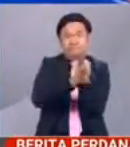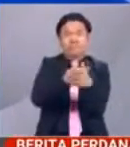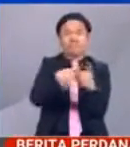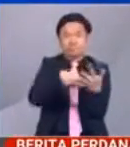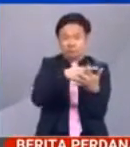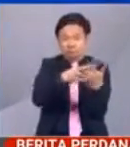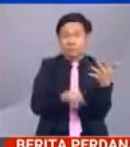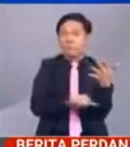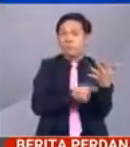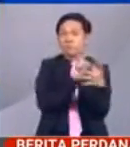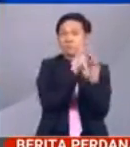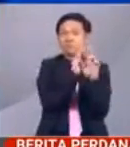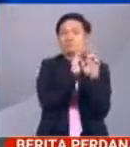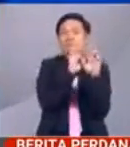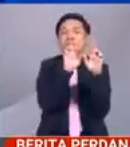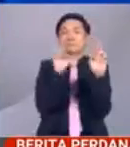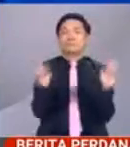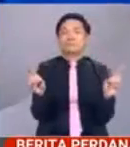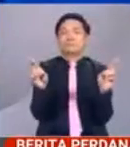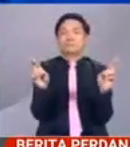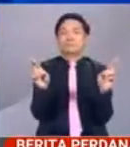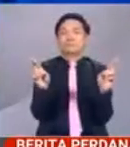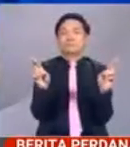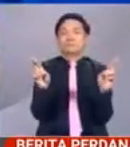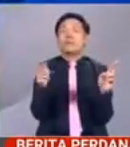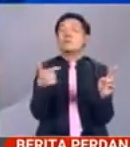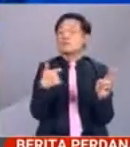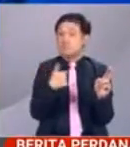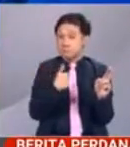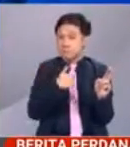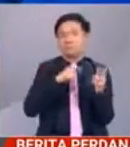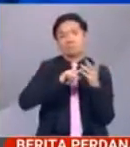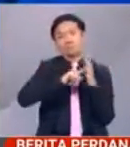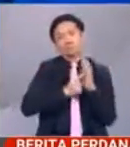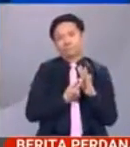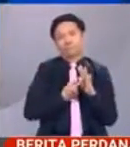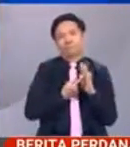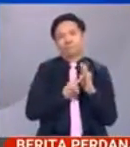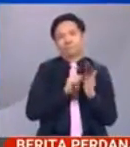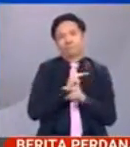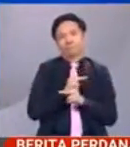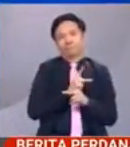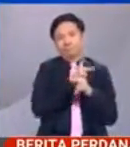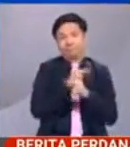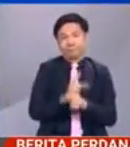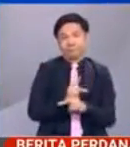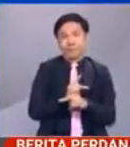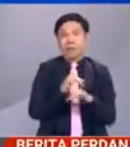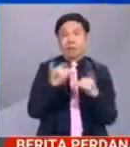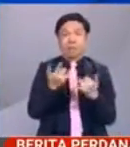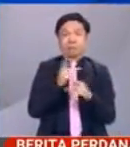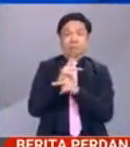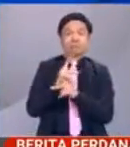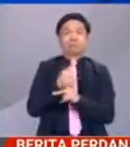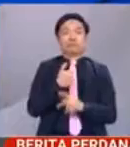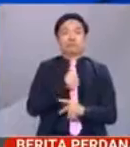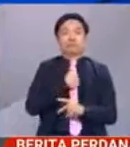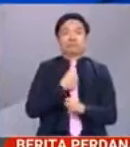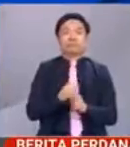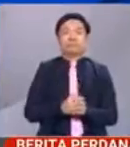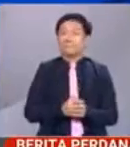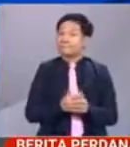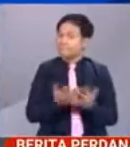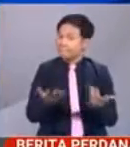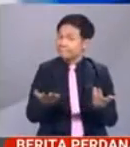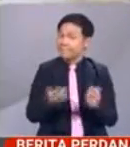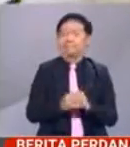lah untuk dari diri saya sendiri lah kan, untuk cover diri saya lah kan. Macam